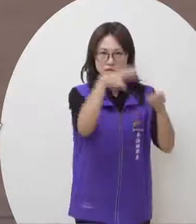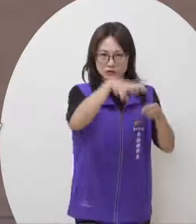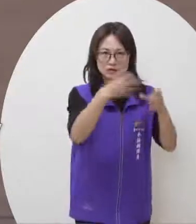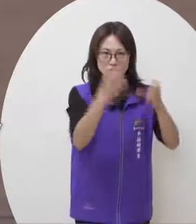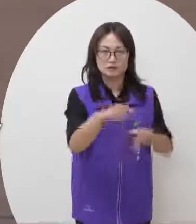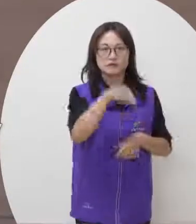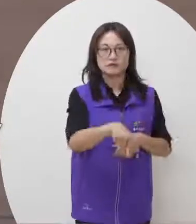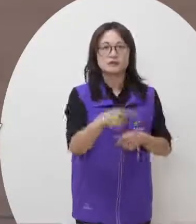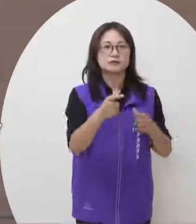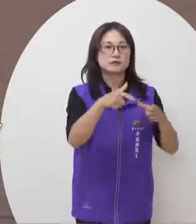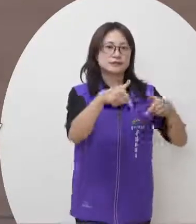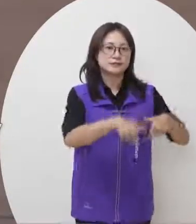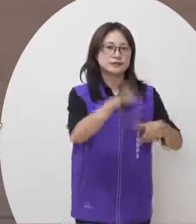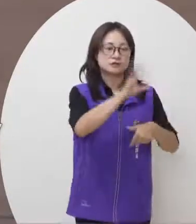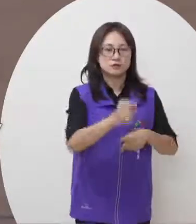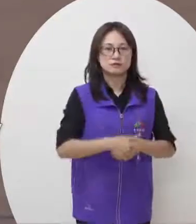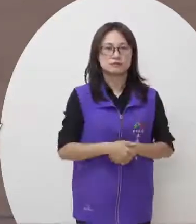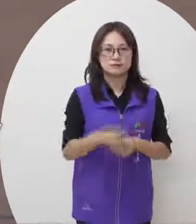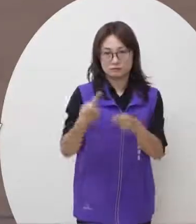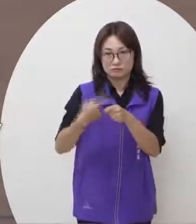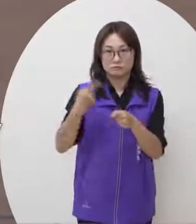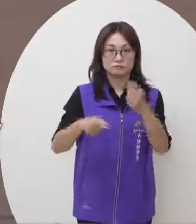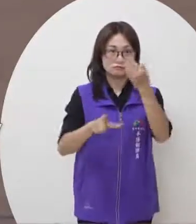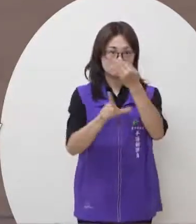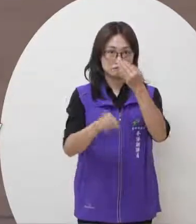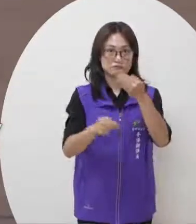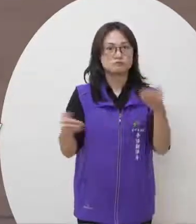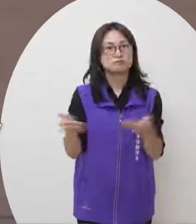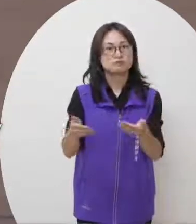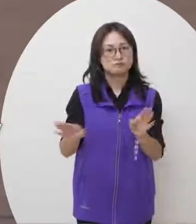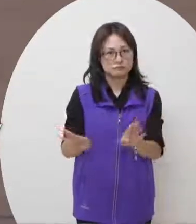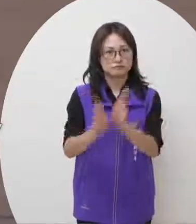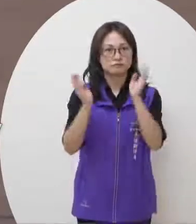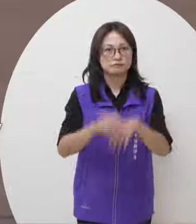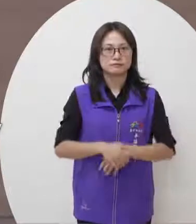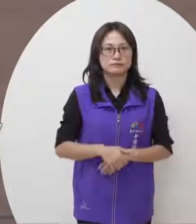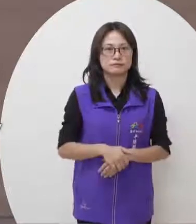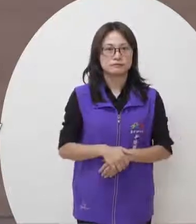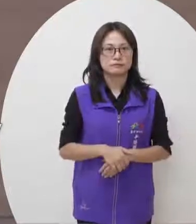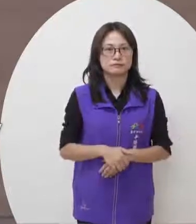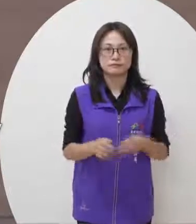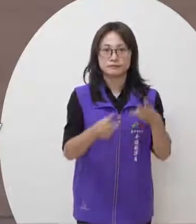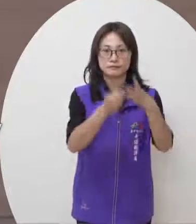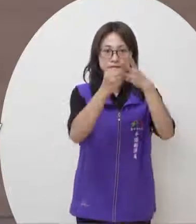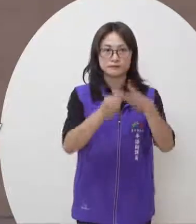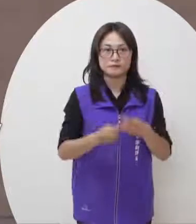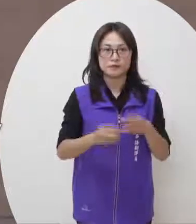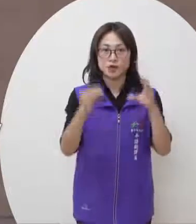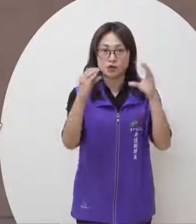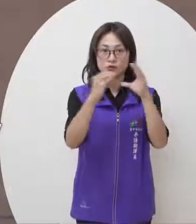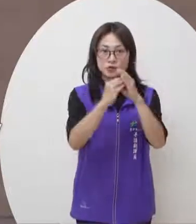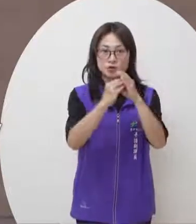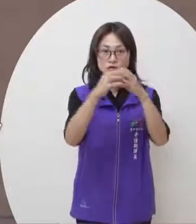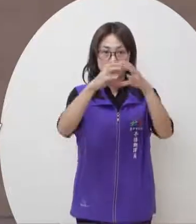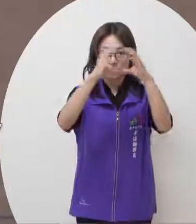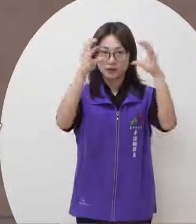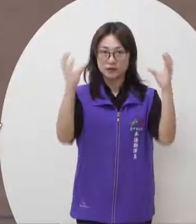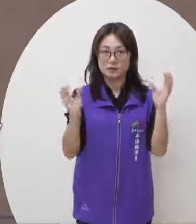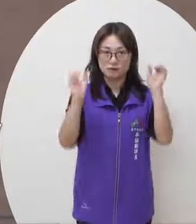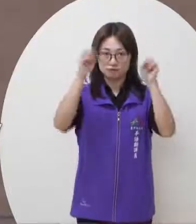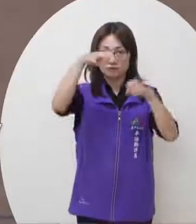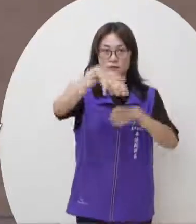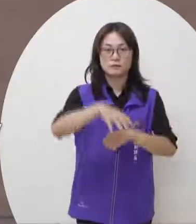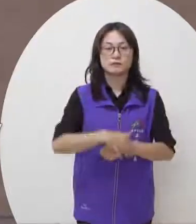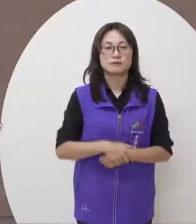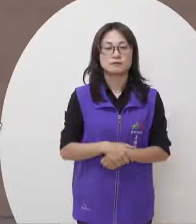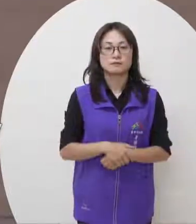们当地也有很多的议员里长参加哈。那第三个呢，我们的巨蛋哈啊，这个在我的